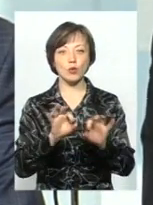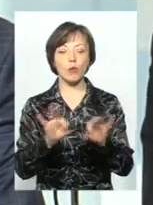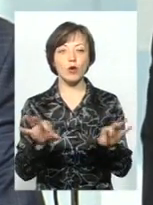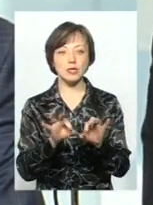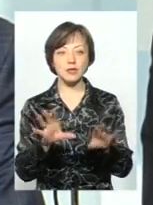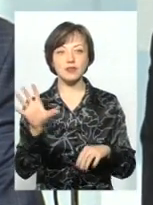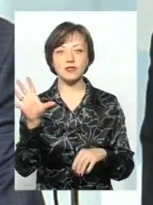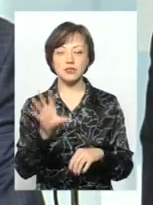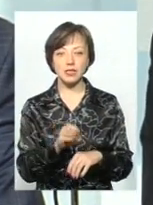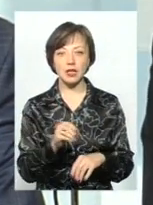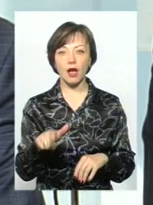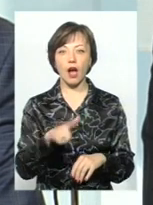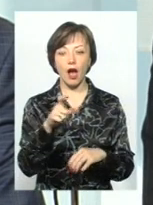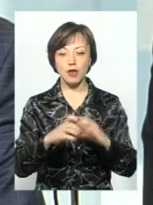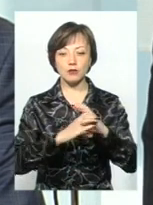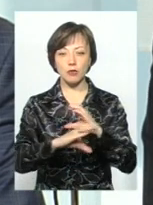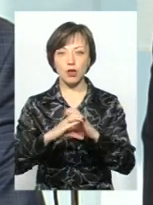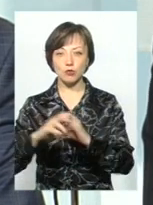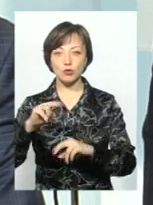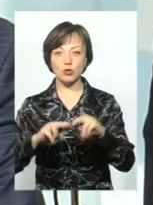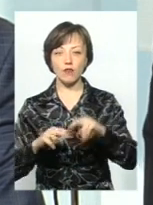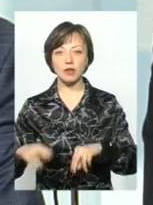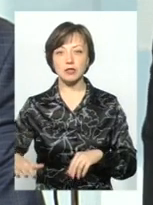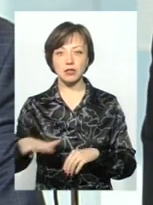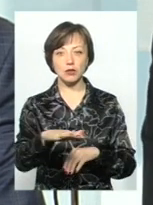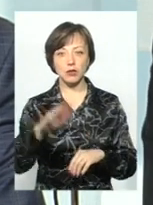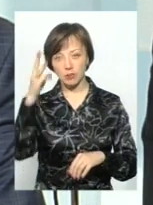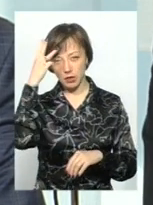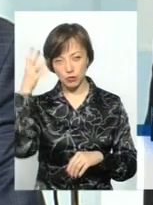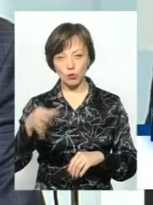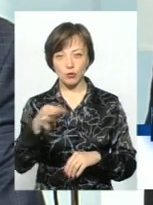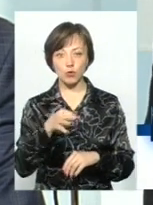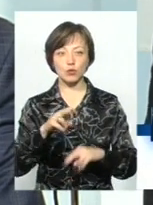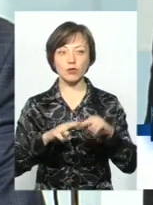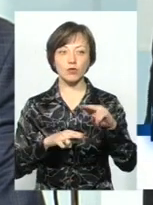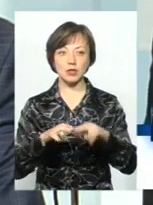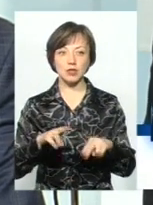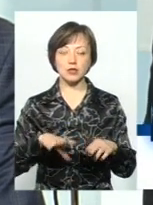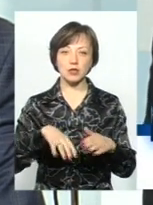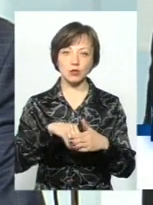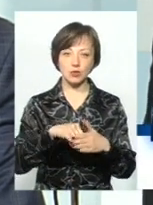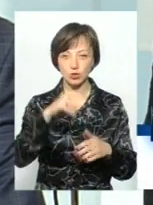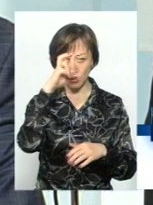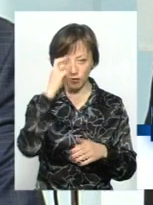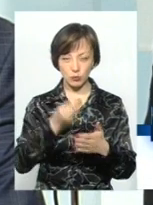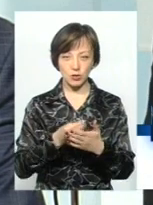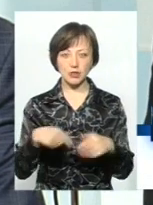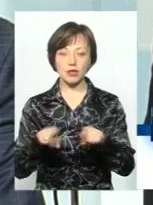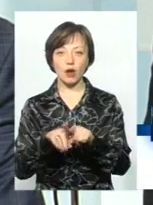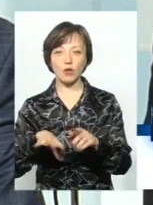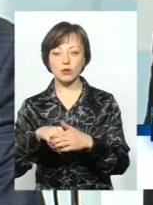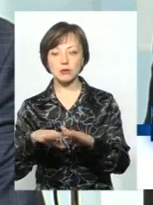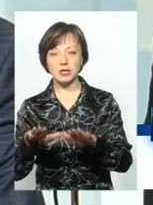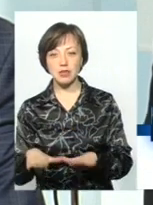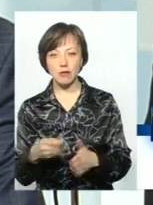що всі газові мережі, які будувались на території Хмельницької області, вони будувалися як за кошти державного бюджету, так за кошти